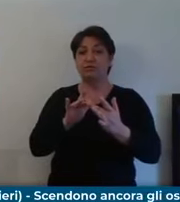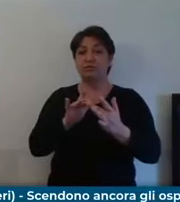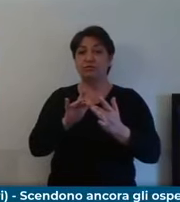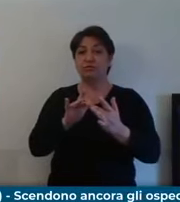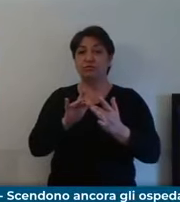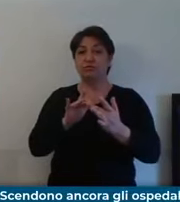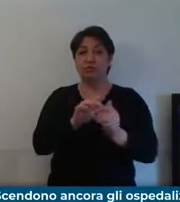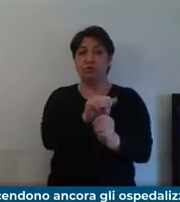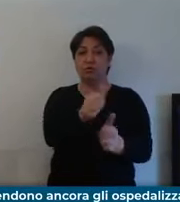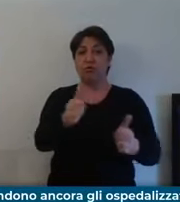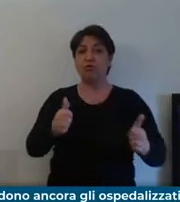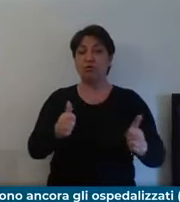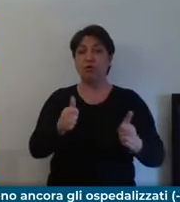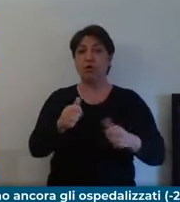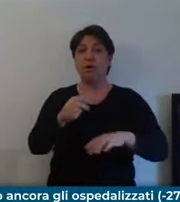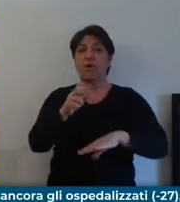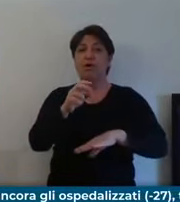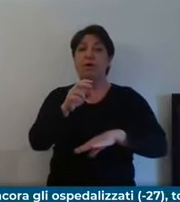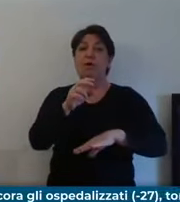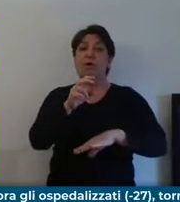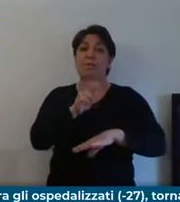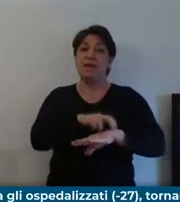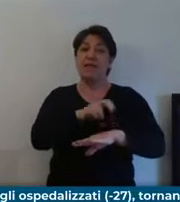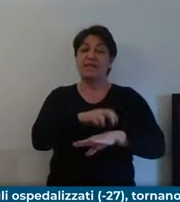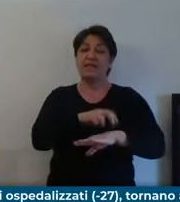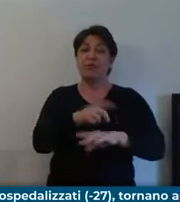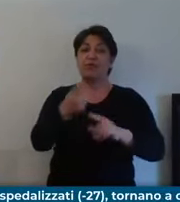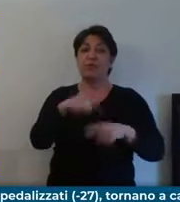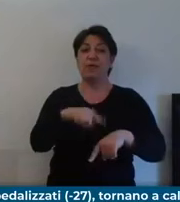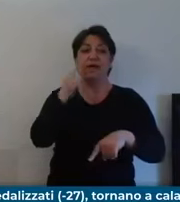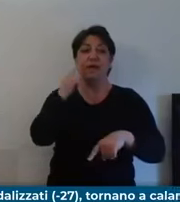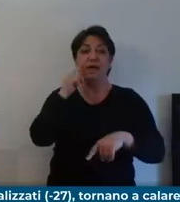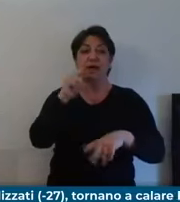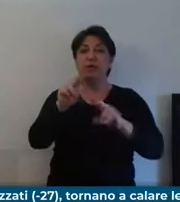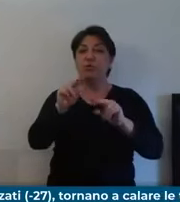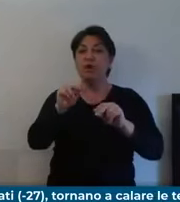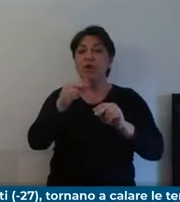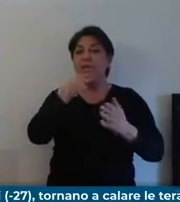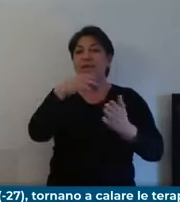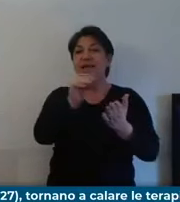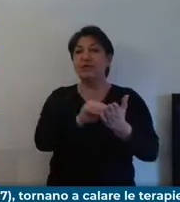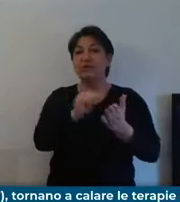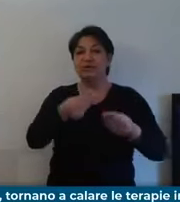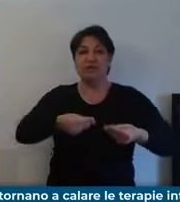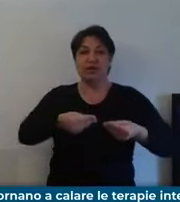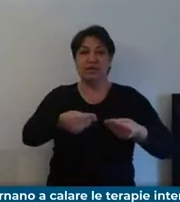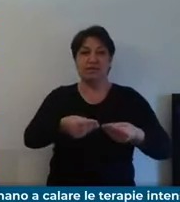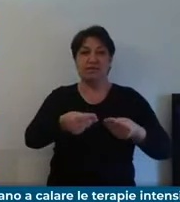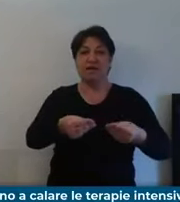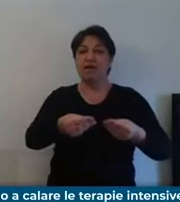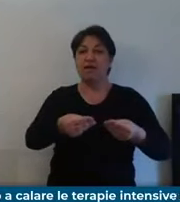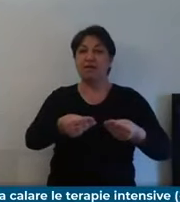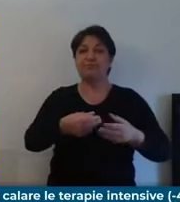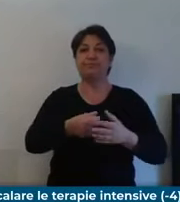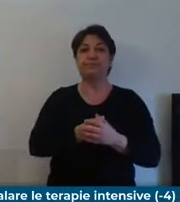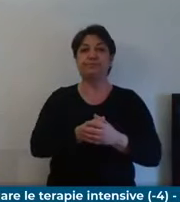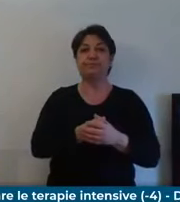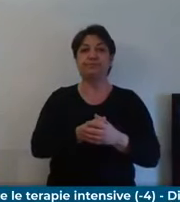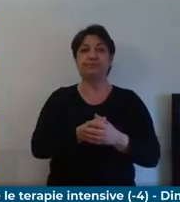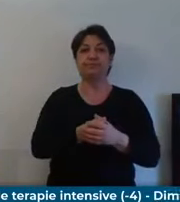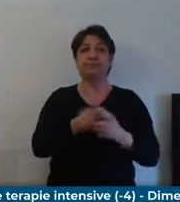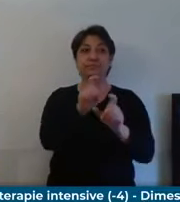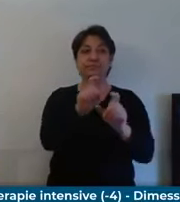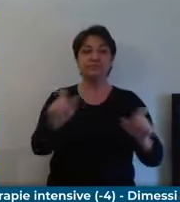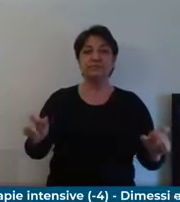giugno a far ripartire le nuove prenotazioni, quindi un segnale importante, le persone iniziavano a chiamare